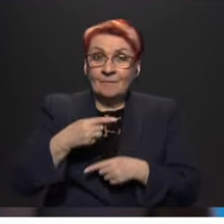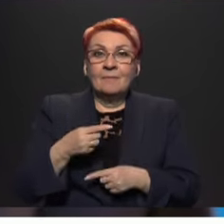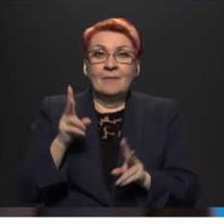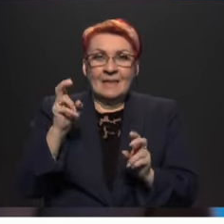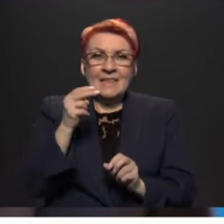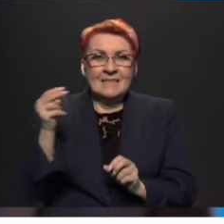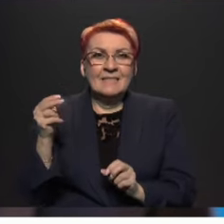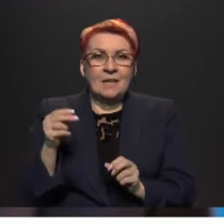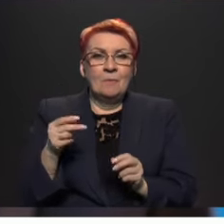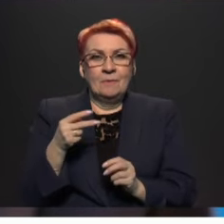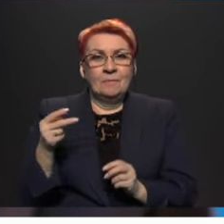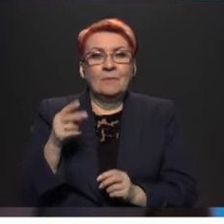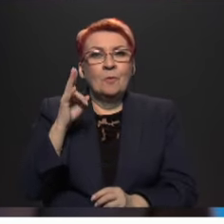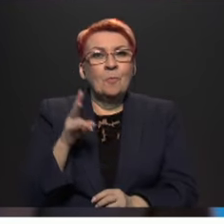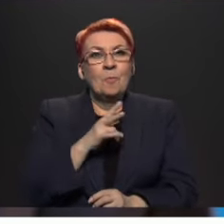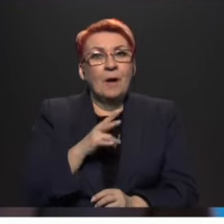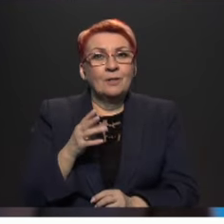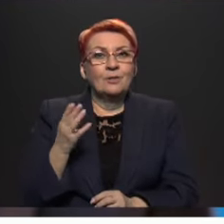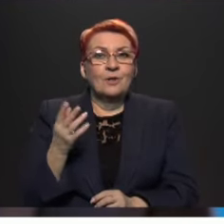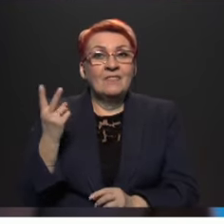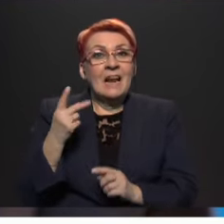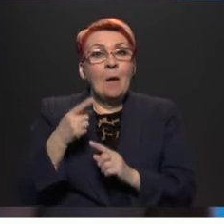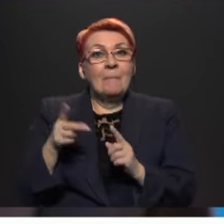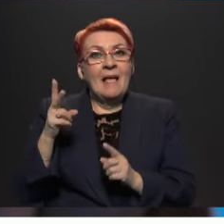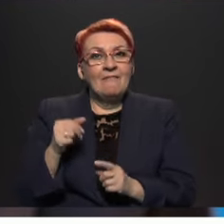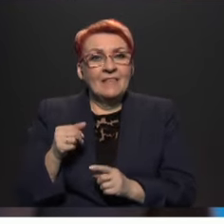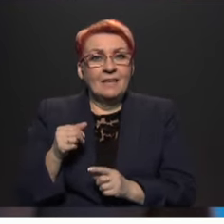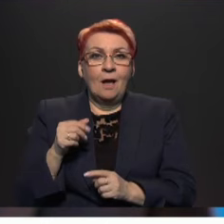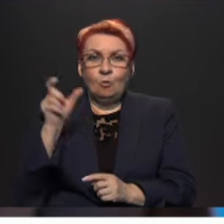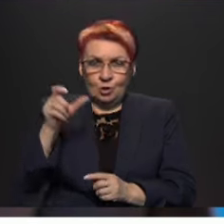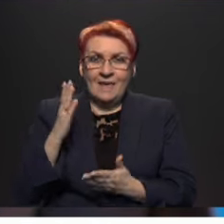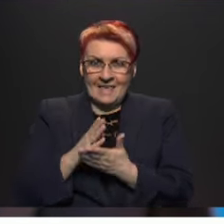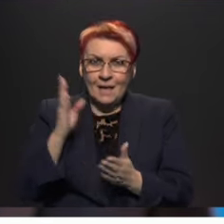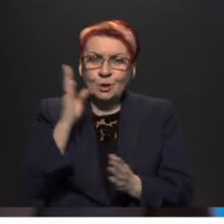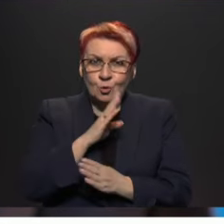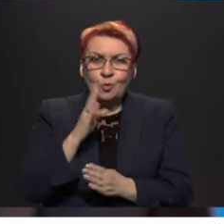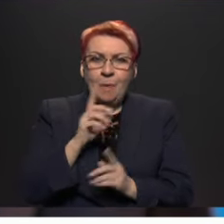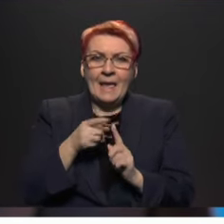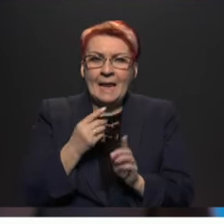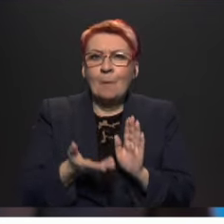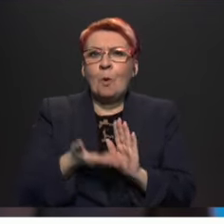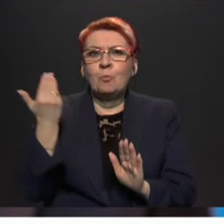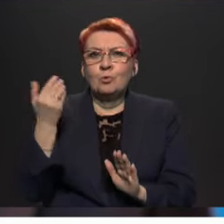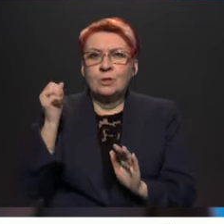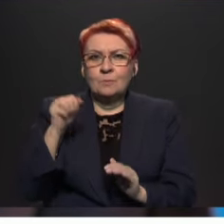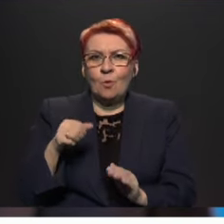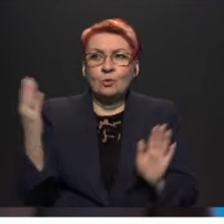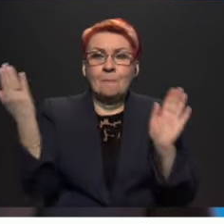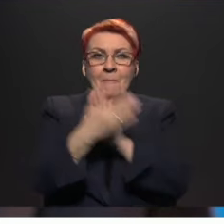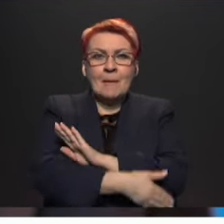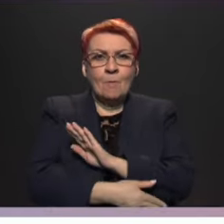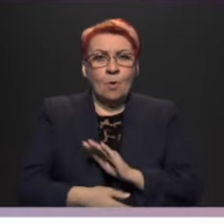от Елизаветы. Батюшка, а касаемо второй половины, у человека есть судьба или можно ее пропустить? Что